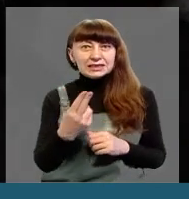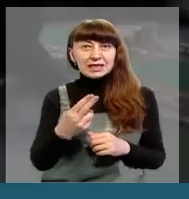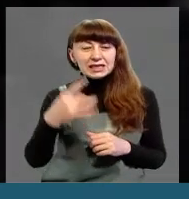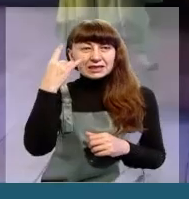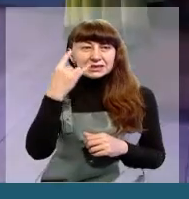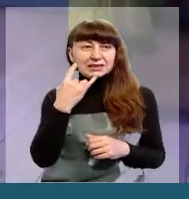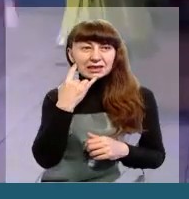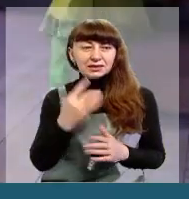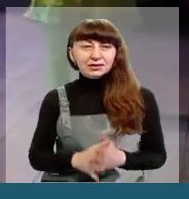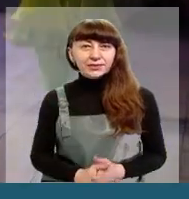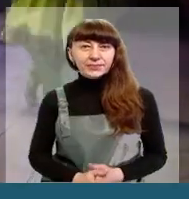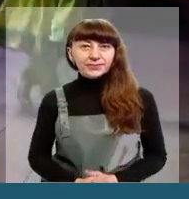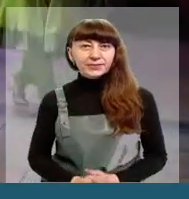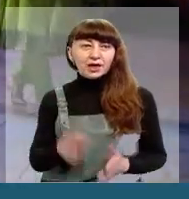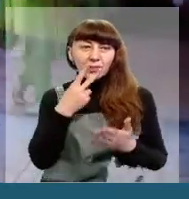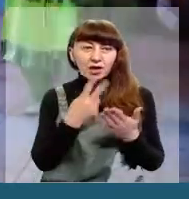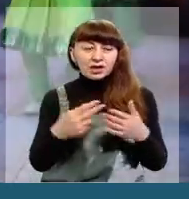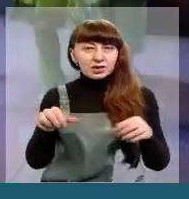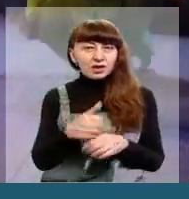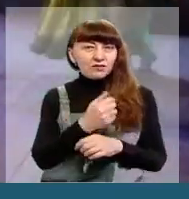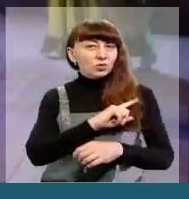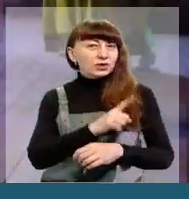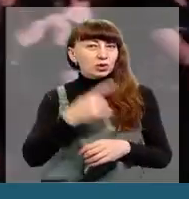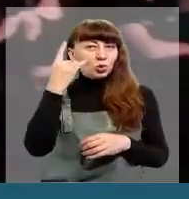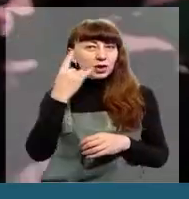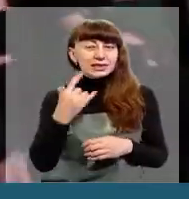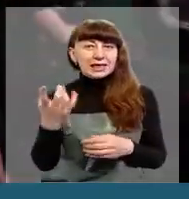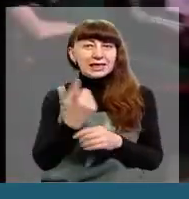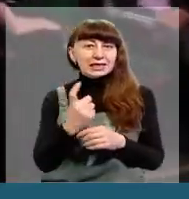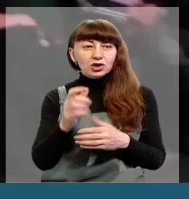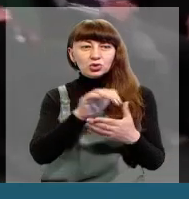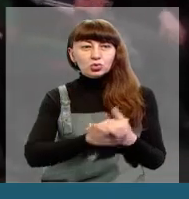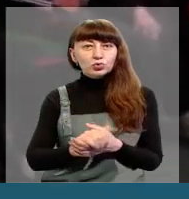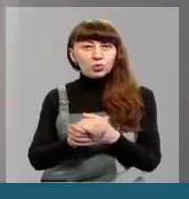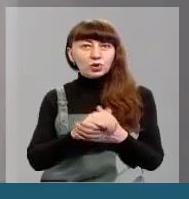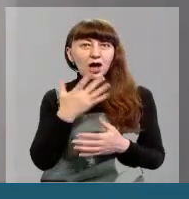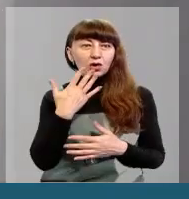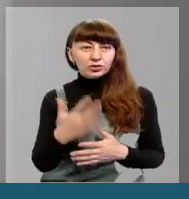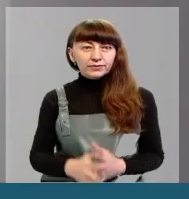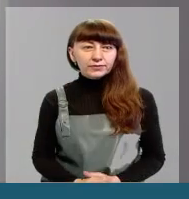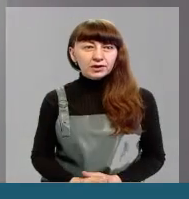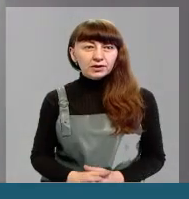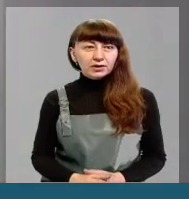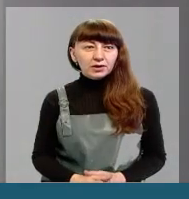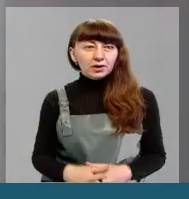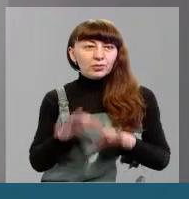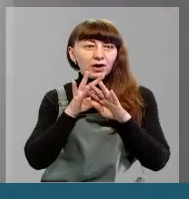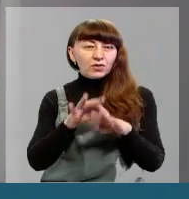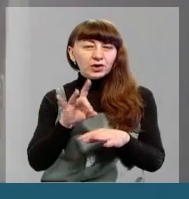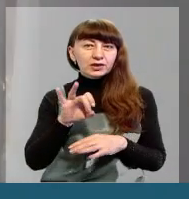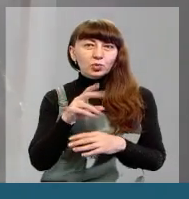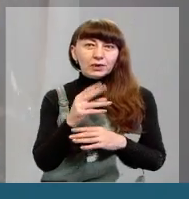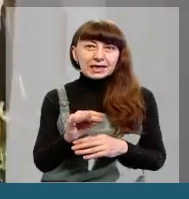страны. И тем самым еще раз показывают главную силу Казахстана – единство его народа. В Астане проходит